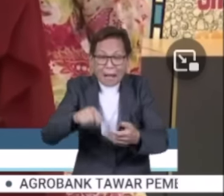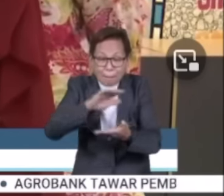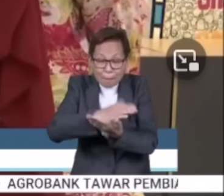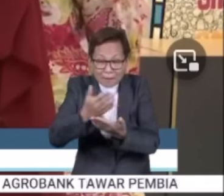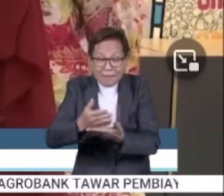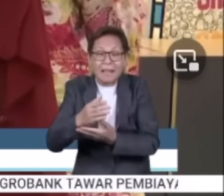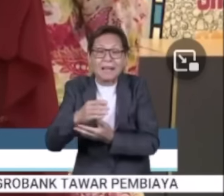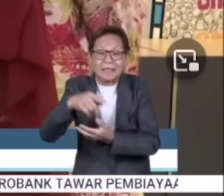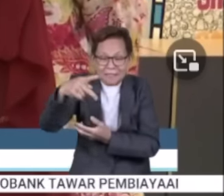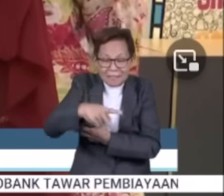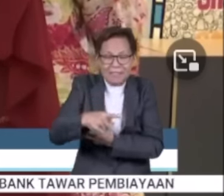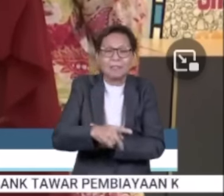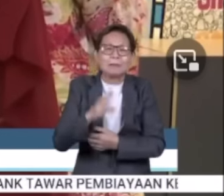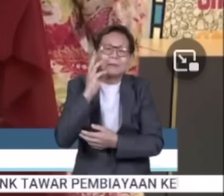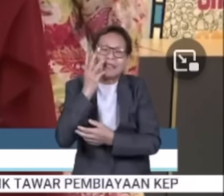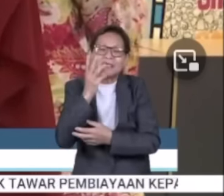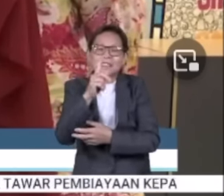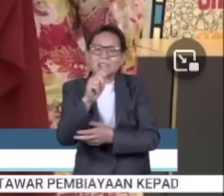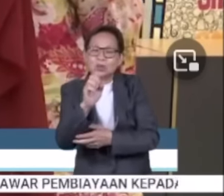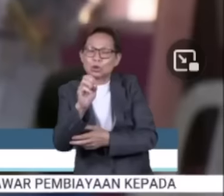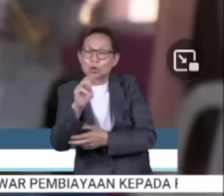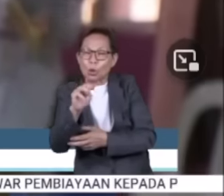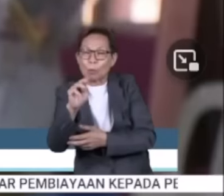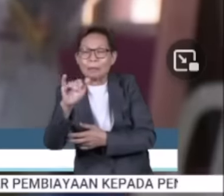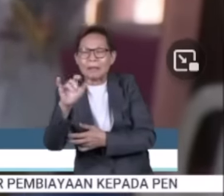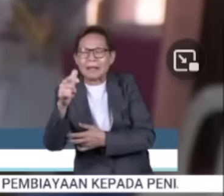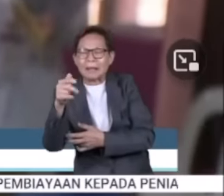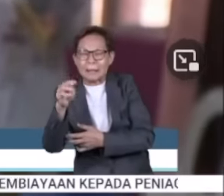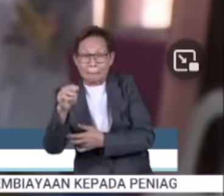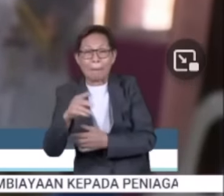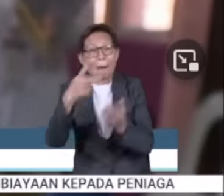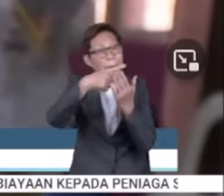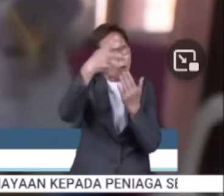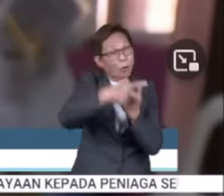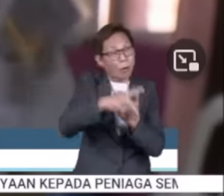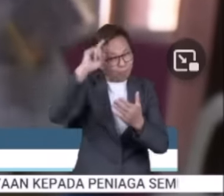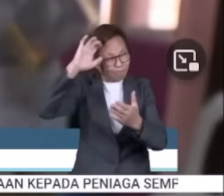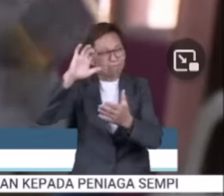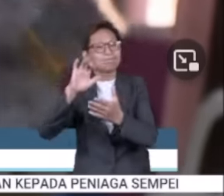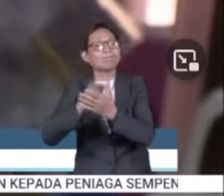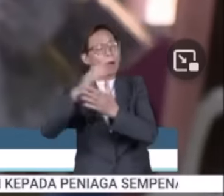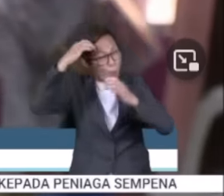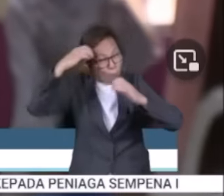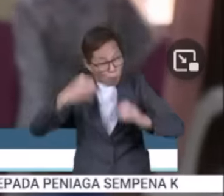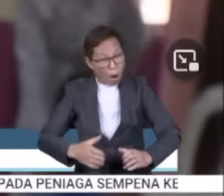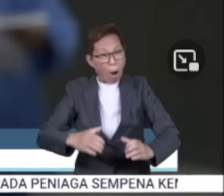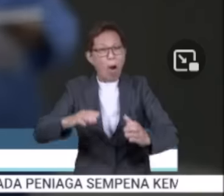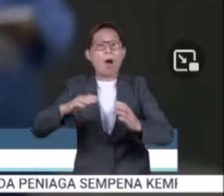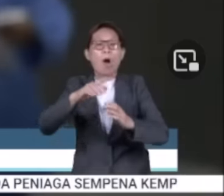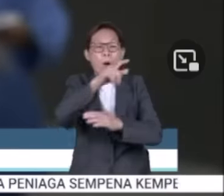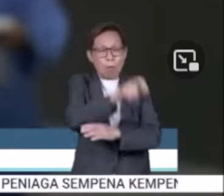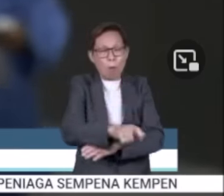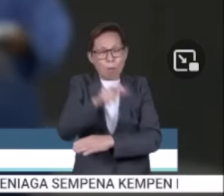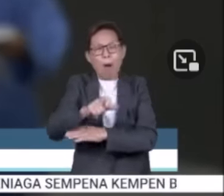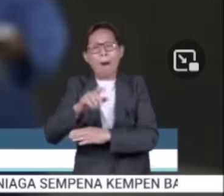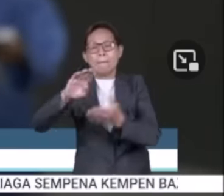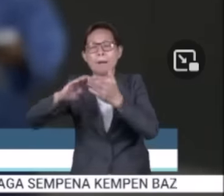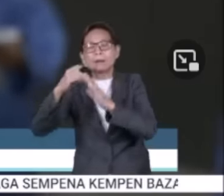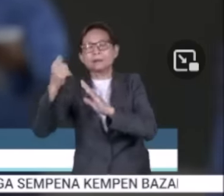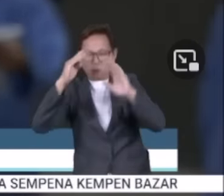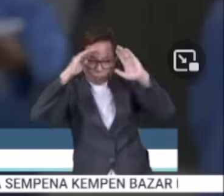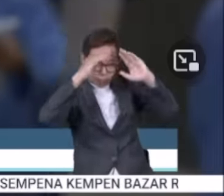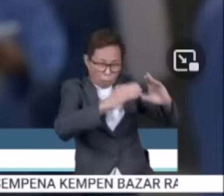nasi tom yam, yang tu je. Program memberi keyakinan kepada penghuni bahawa masyarakat sentiasa prihatin